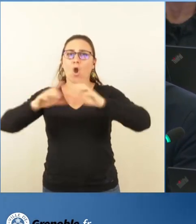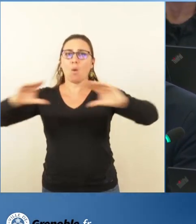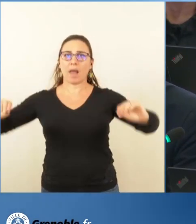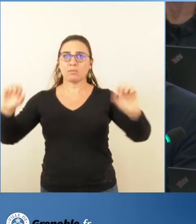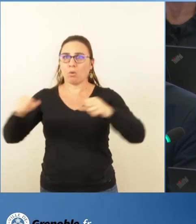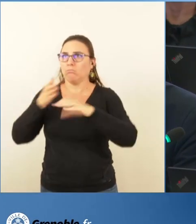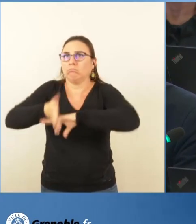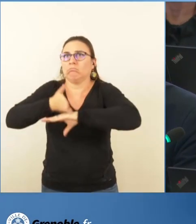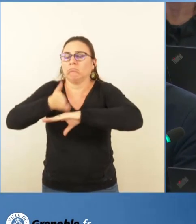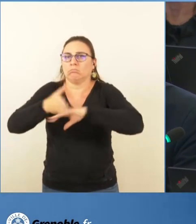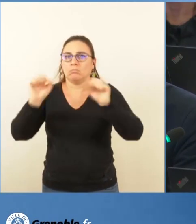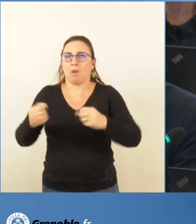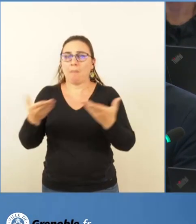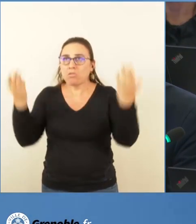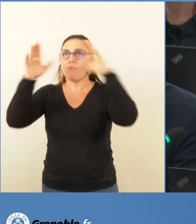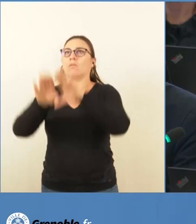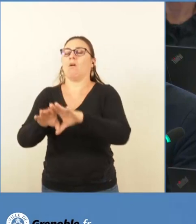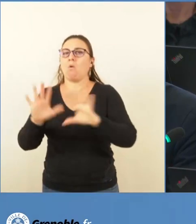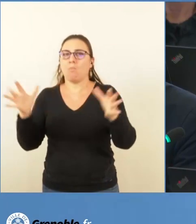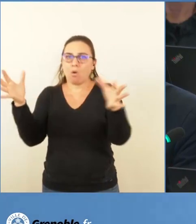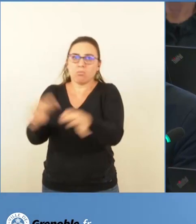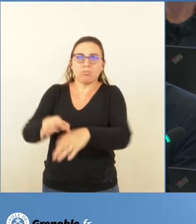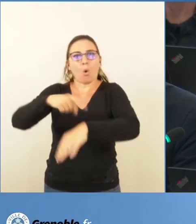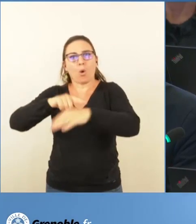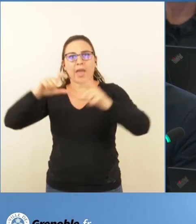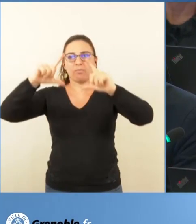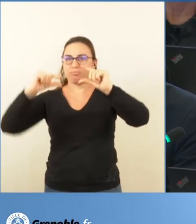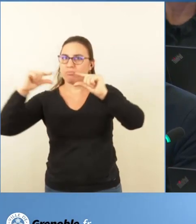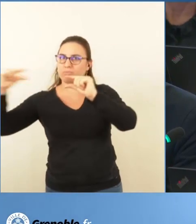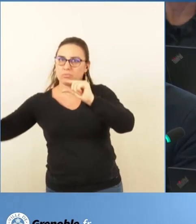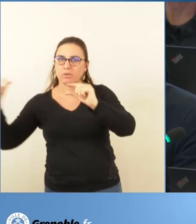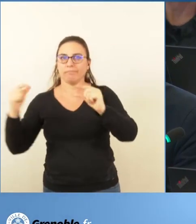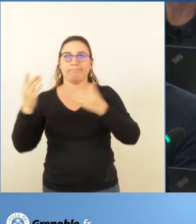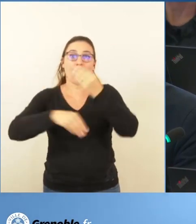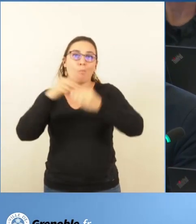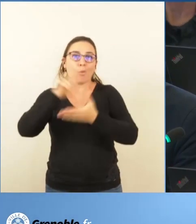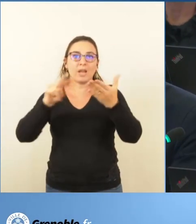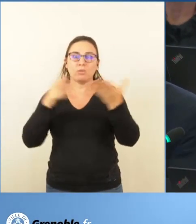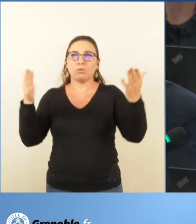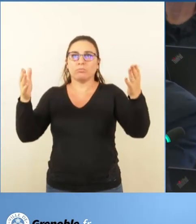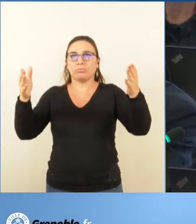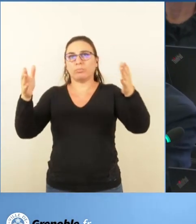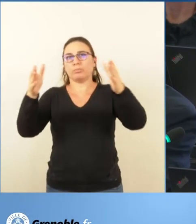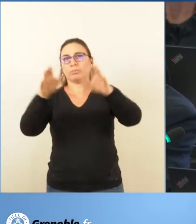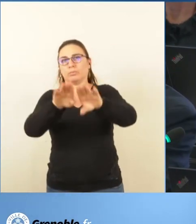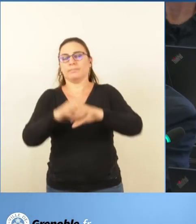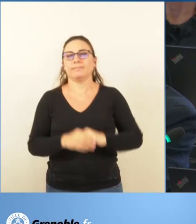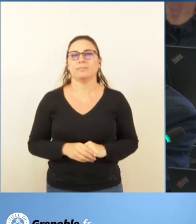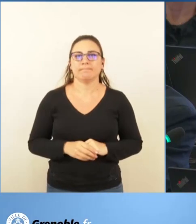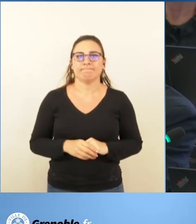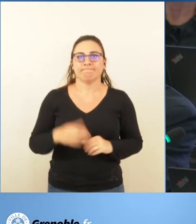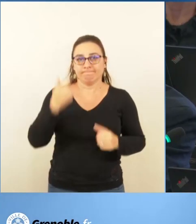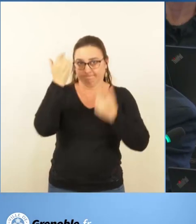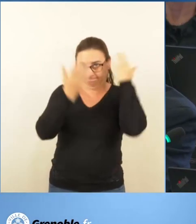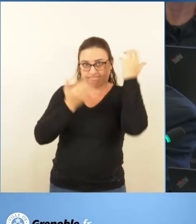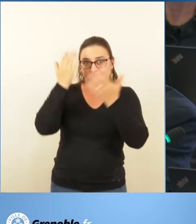leur rendre à même de leur rendre accessible le monde de la lecture j'ai d'autres inquiétudes et notre vœu en se rend l'écho